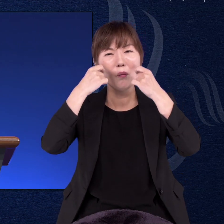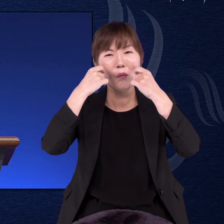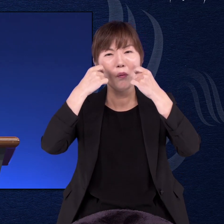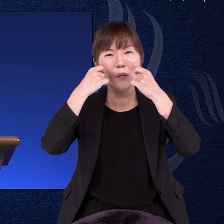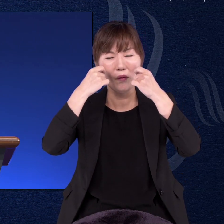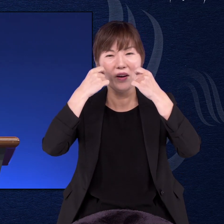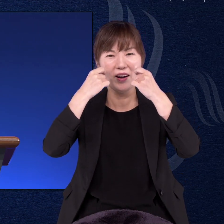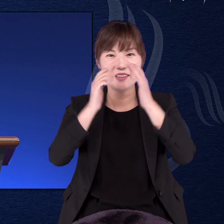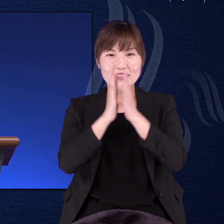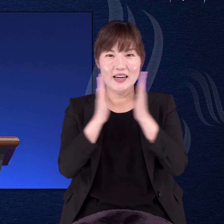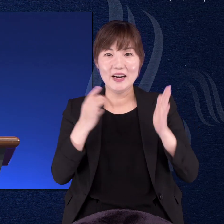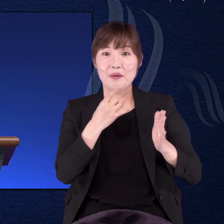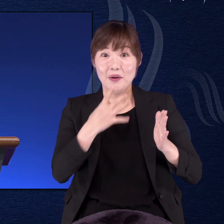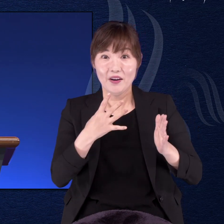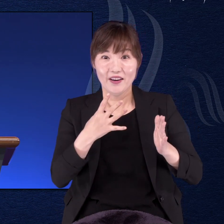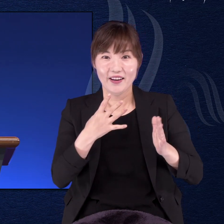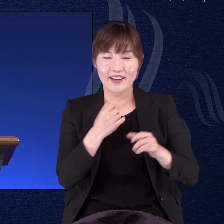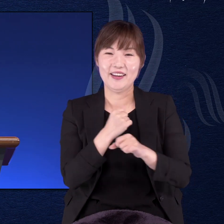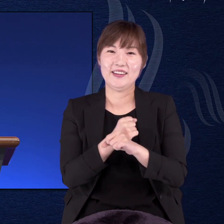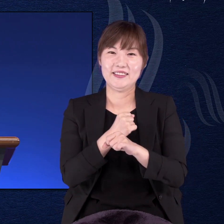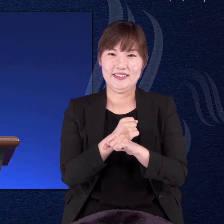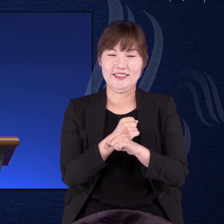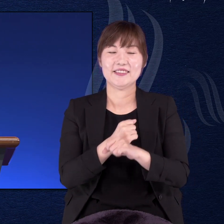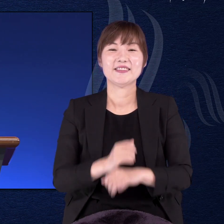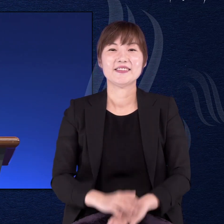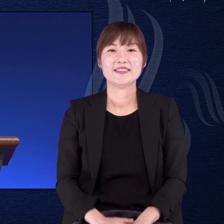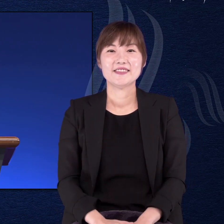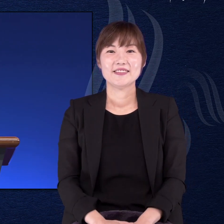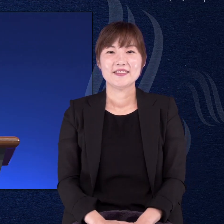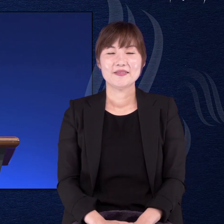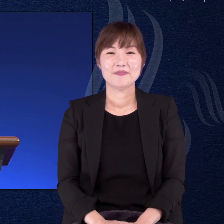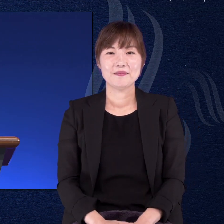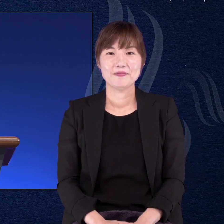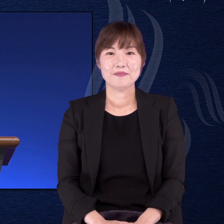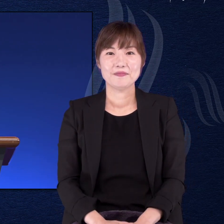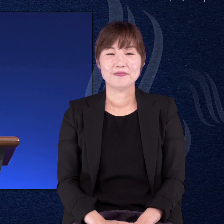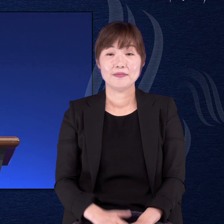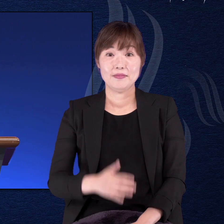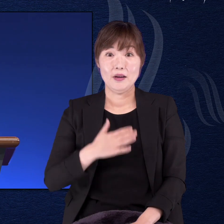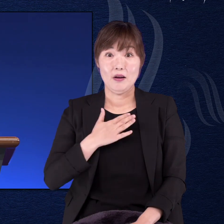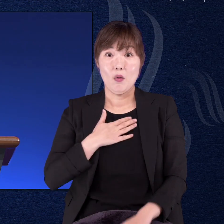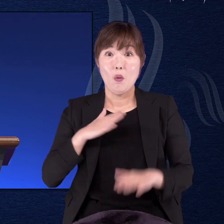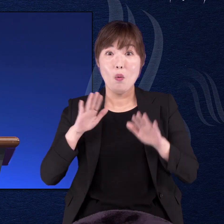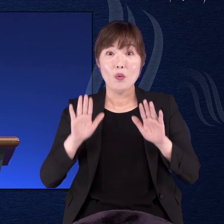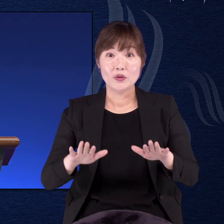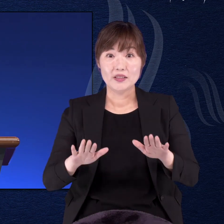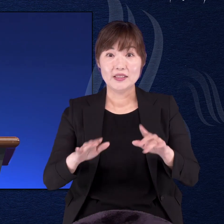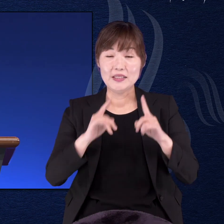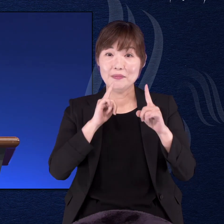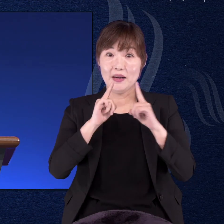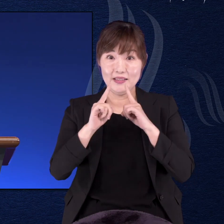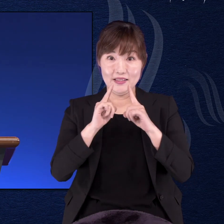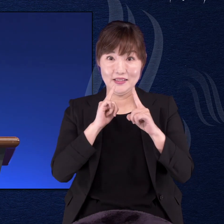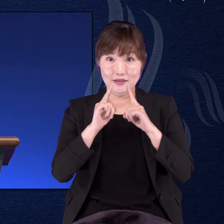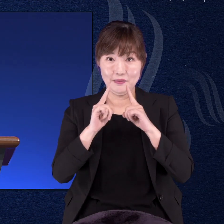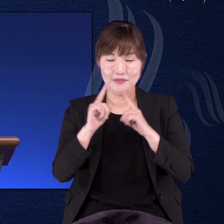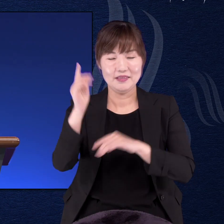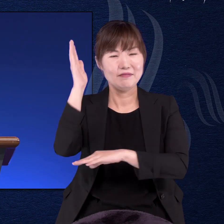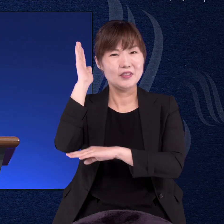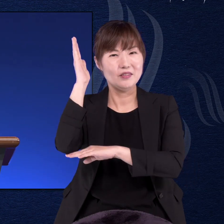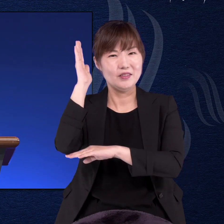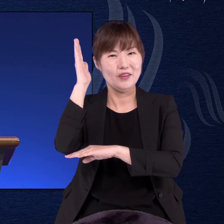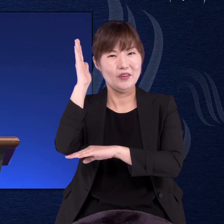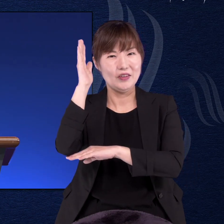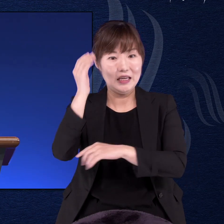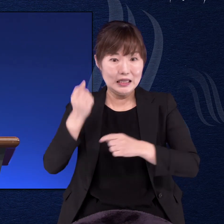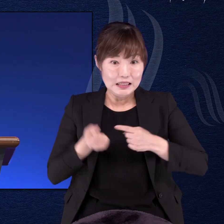저와 비슷한 그런 생각을 하실 거라고 생각합니다. 저는 오늘 이렇게 말씀을 해야 되는 자리에 섰네요.